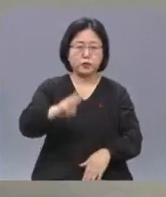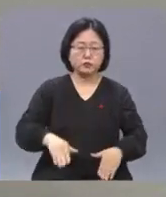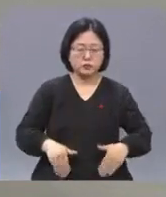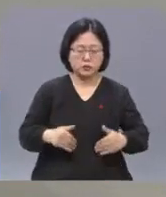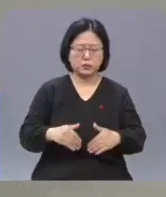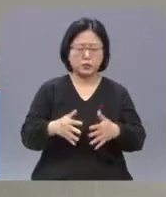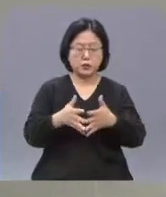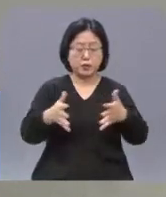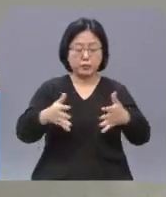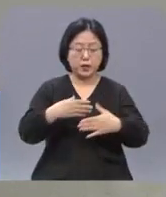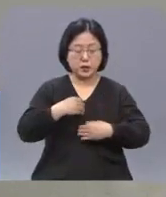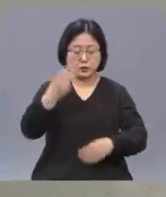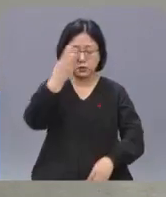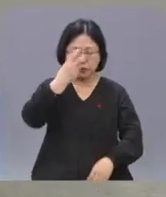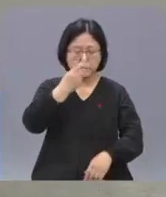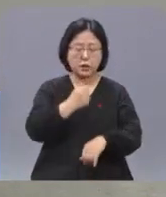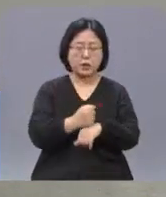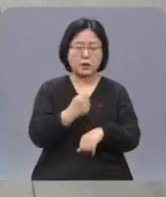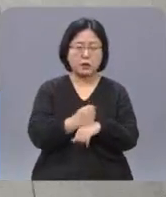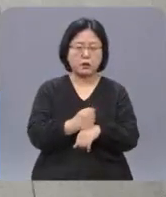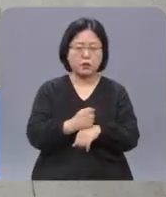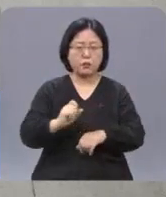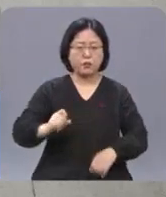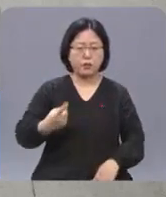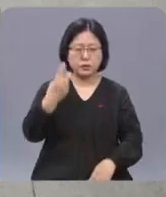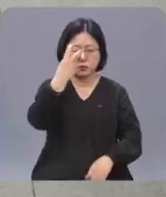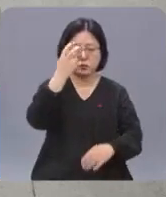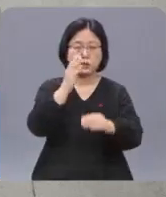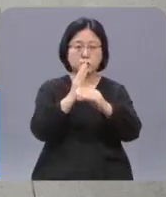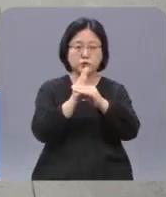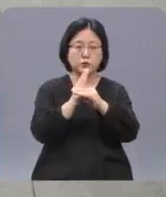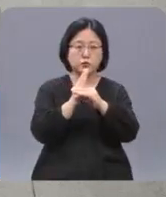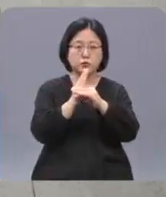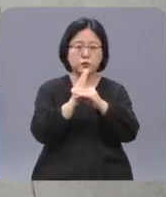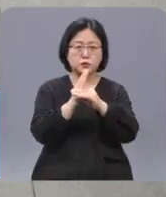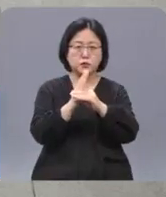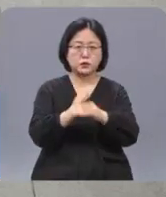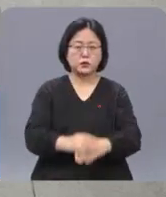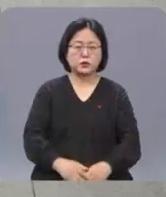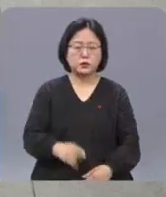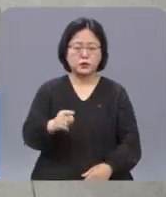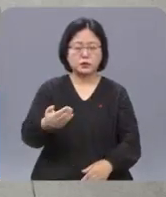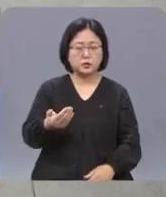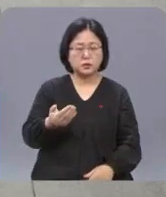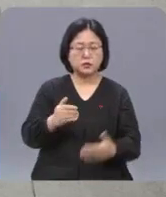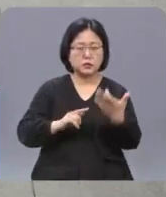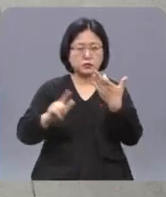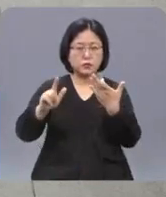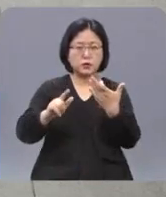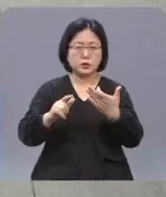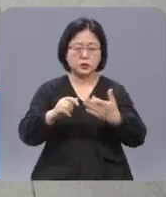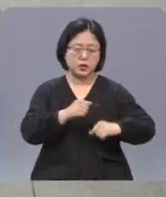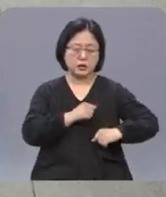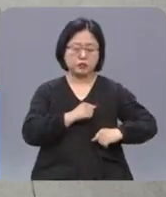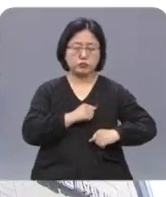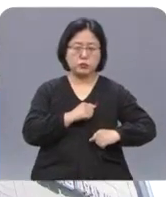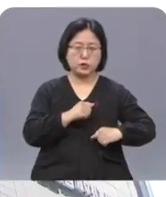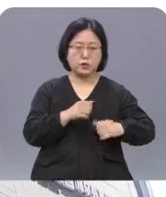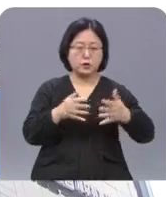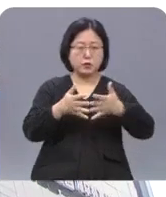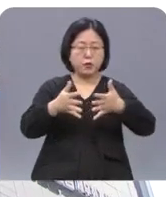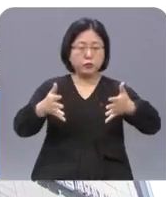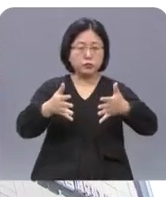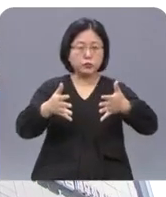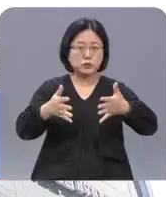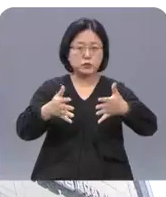광주 남구는 구조 안전진단을 실시하는 한편 정확한 원인을 조사하고 있습니다 이에 앞서 지난 19일에는 광주 상무지구의 한